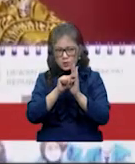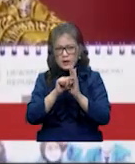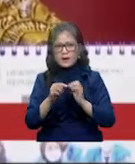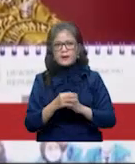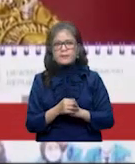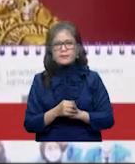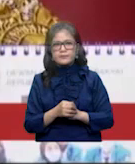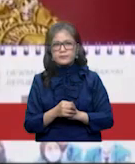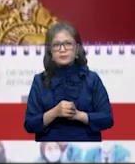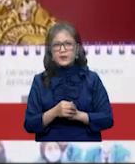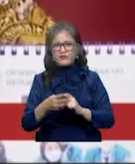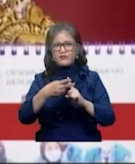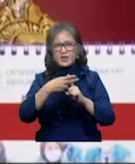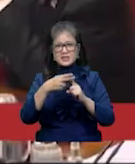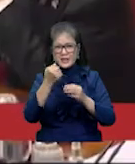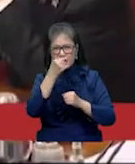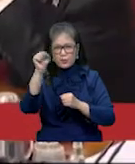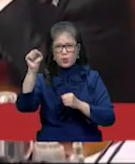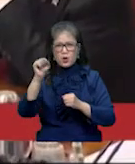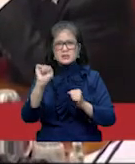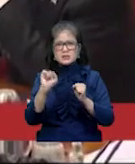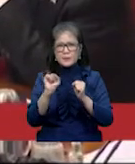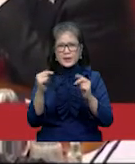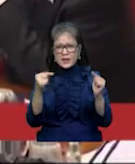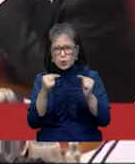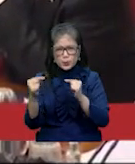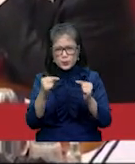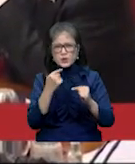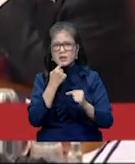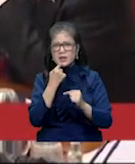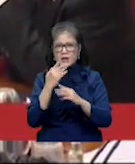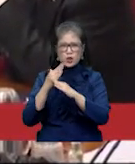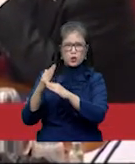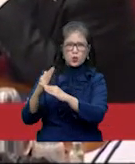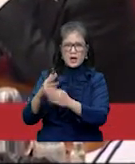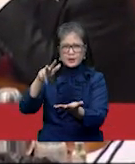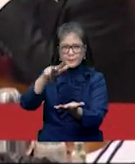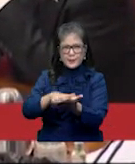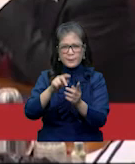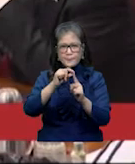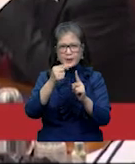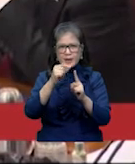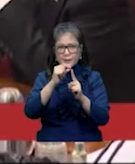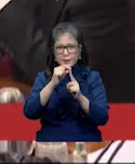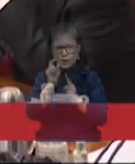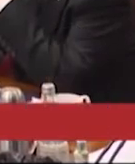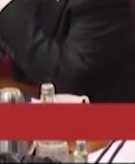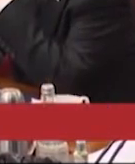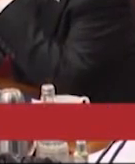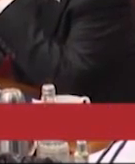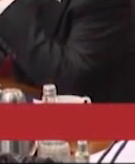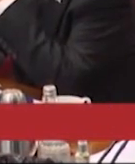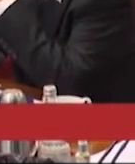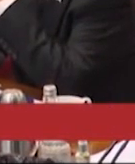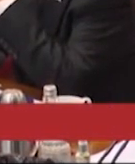Fraksi Demokrat sempat menginstruksi menyatakan penolakan terhadap pengesahan perpucipta kerja menjadi undang-undang karena